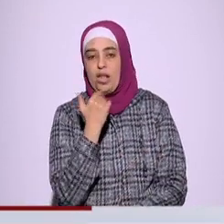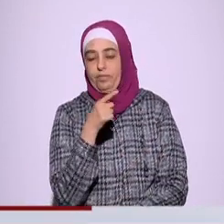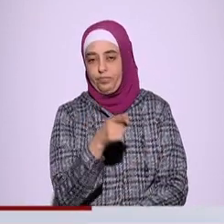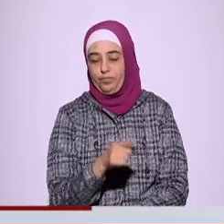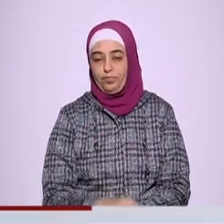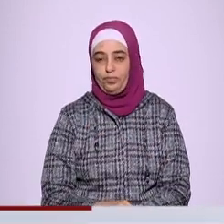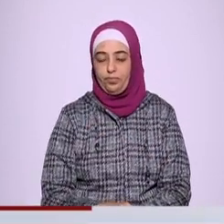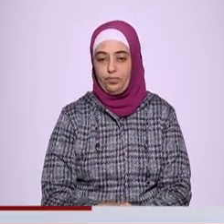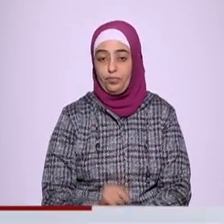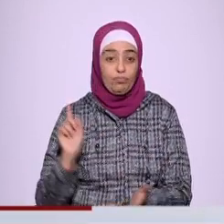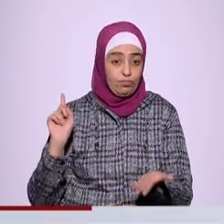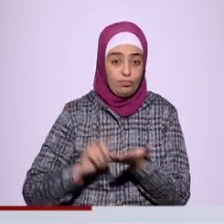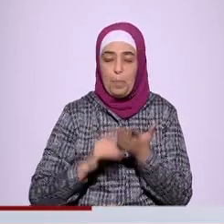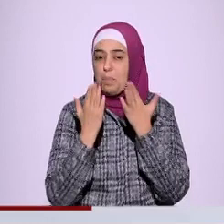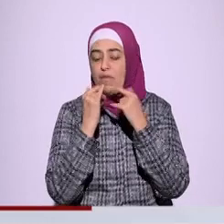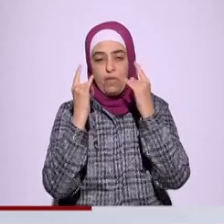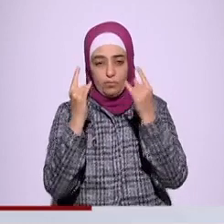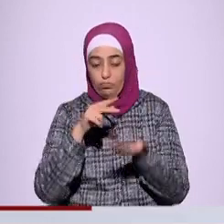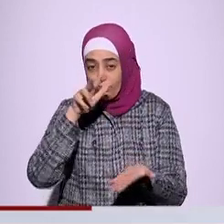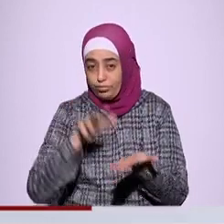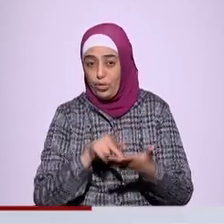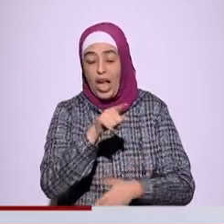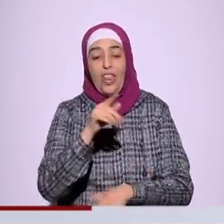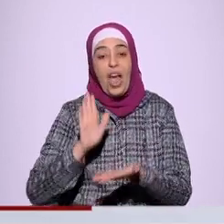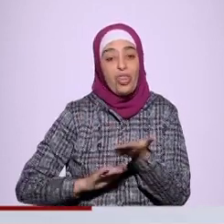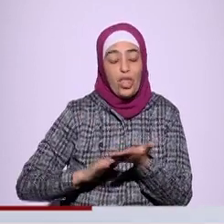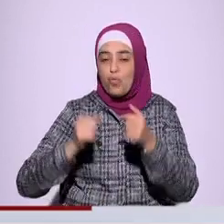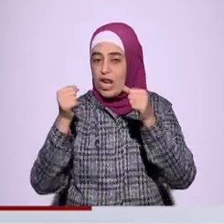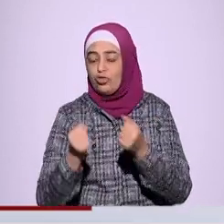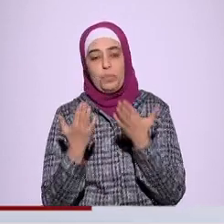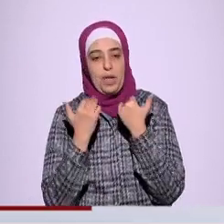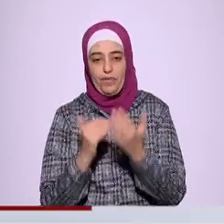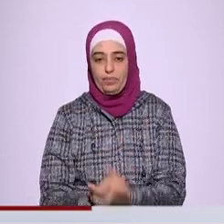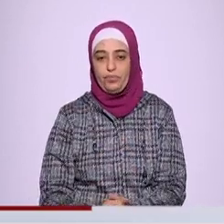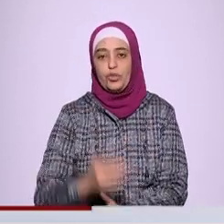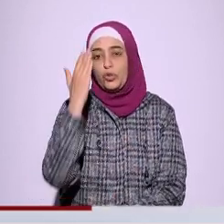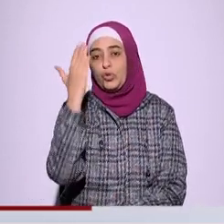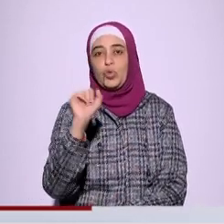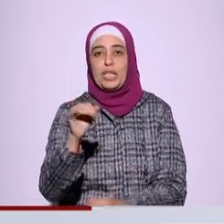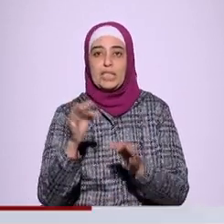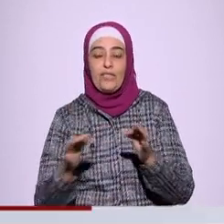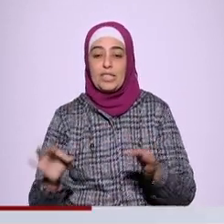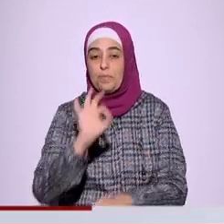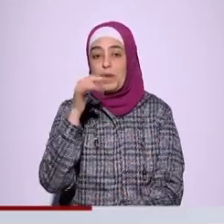الآن لا يوجد أي إثباتات أنه أقل خطورة. نعم، أشكرك على كل هذه التفاصيل من